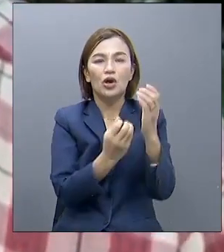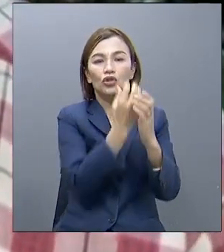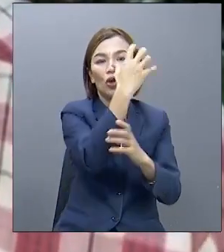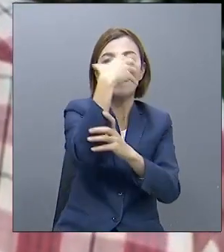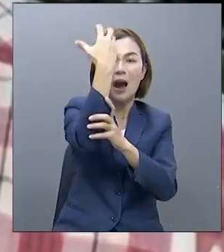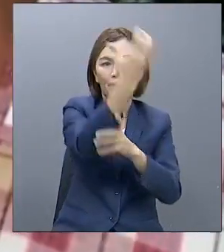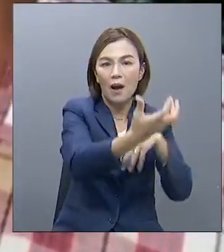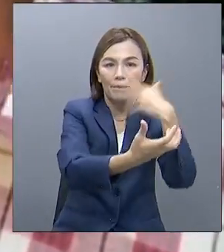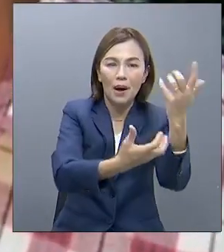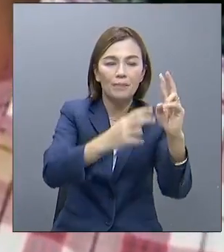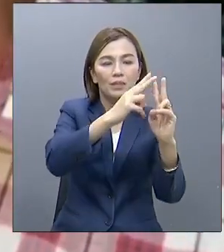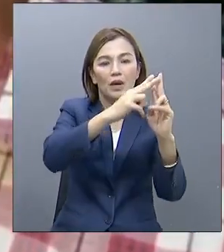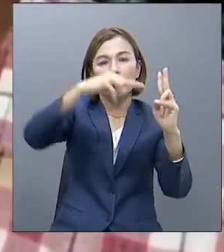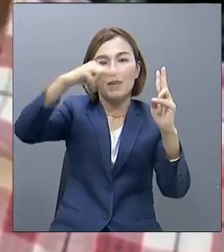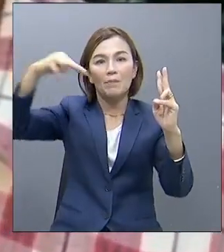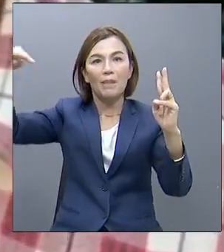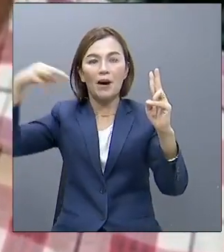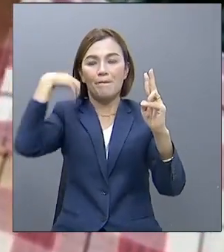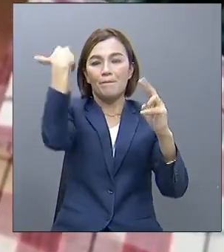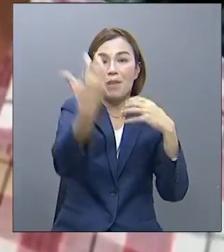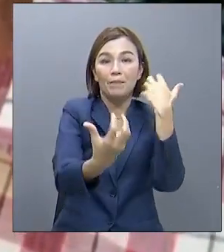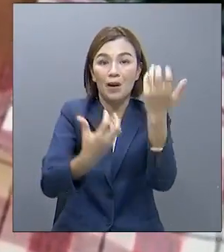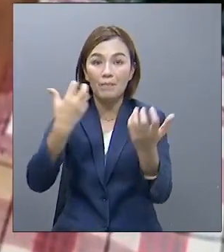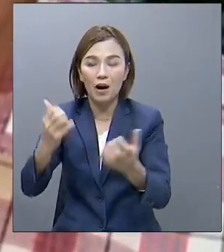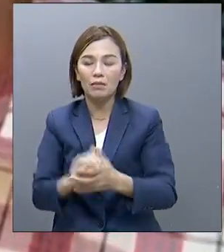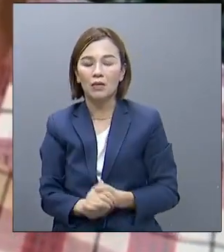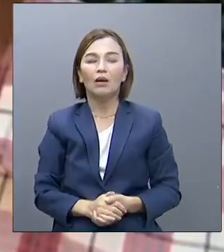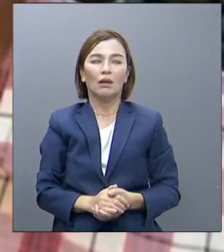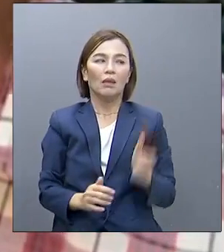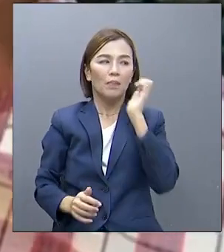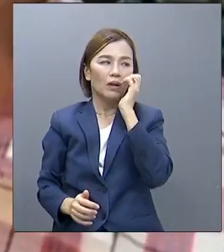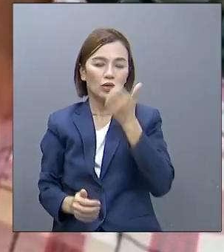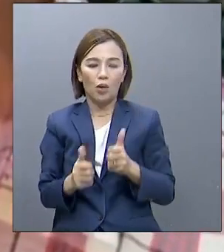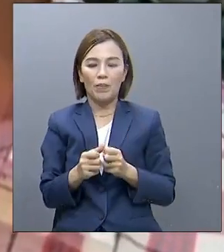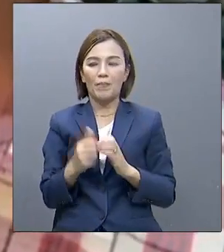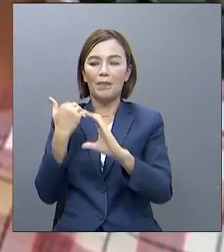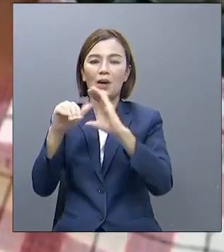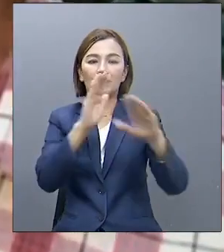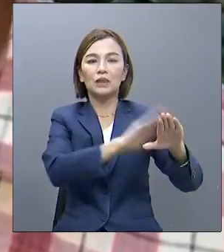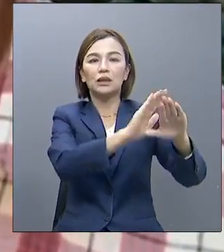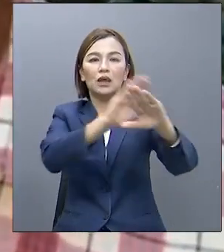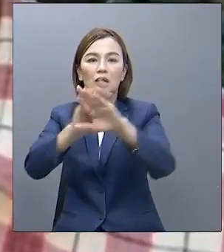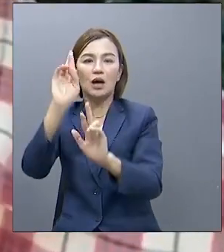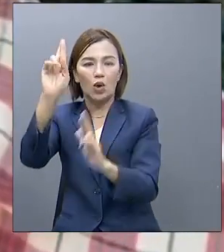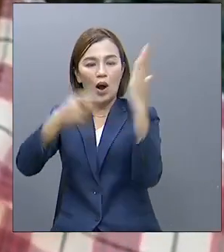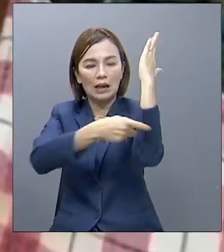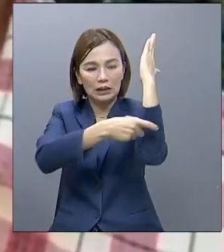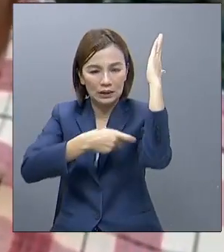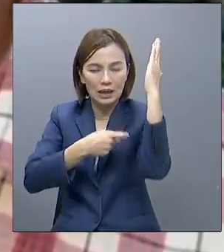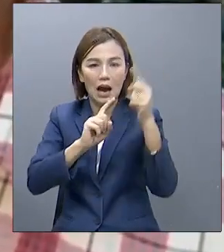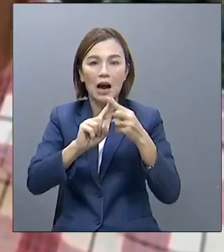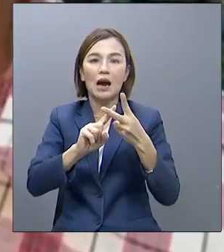หักแหลกหมดแล้วครับส่งให้หลายกลุ่มว่าให้ระวังเวลาฉีดยางเวลาทำอะไรแบบเนี้ย ครับ หรือว่าตามถนนเงี้ยเว